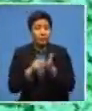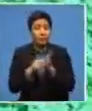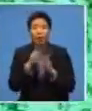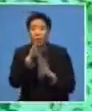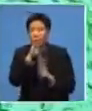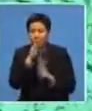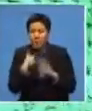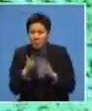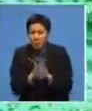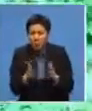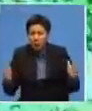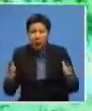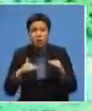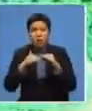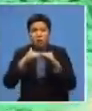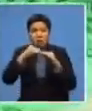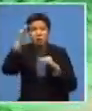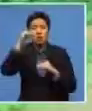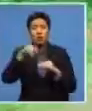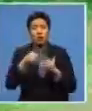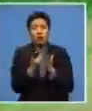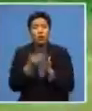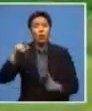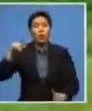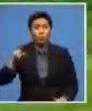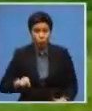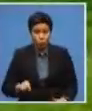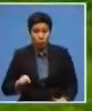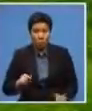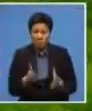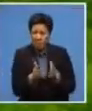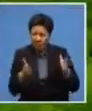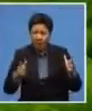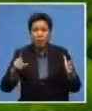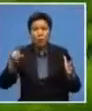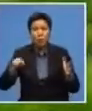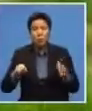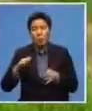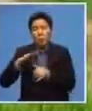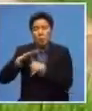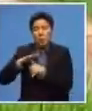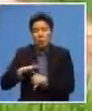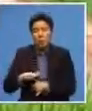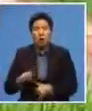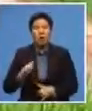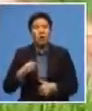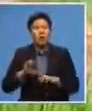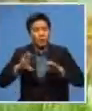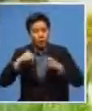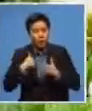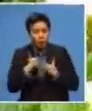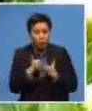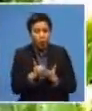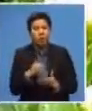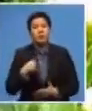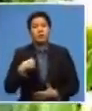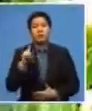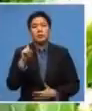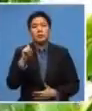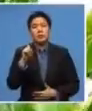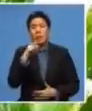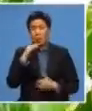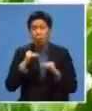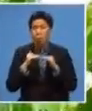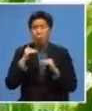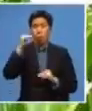เกินความต้องการของตลาดเนี่ยราคามันจะถูกนะถูกกดราคาบ้างรัฐก็ให้ไม่ไหวหรอกให้ตามราคาพอ